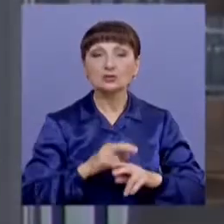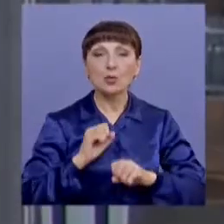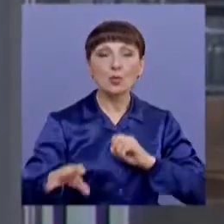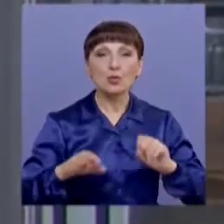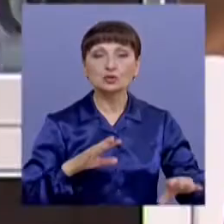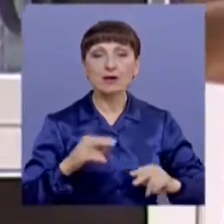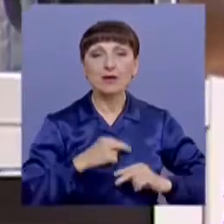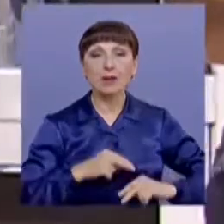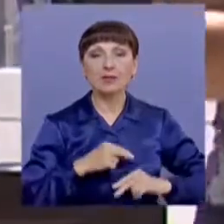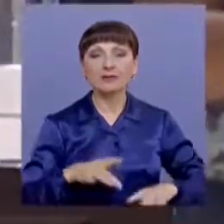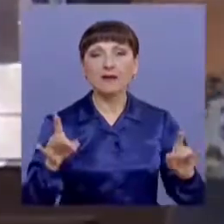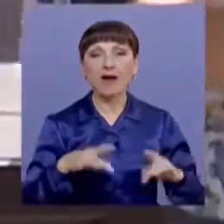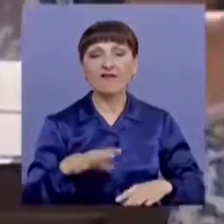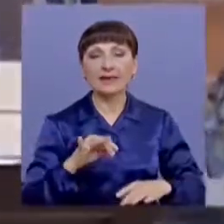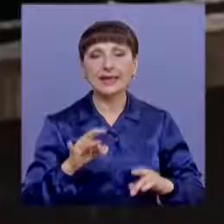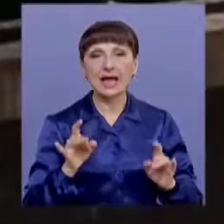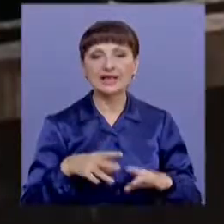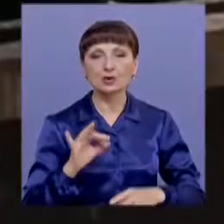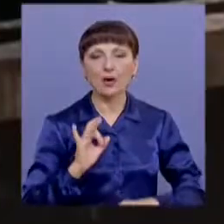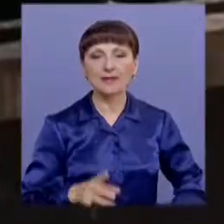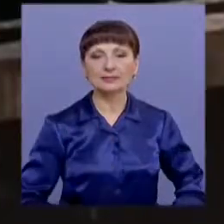повсюду, работники кафе и ресторанов.